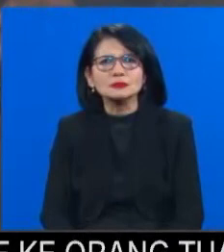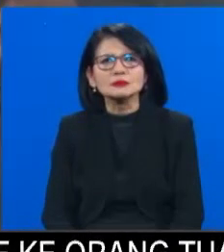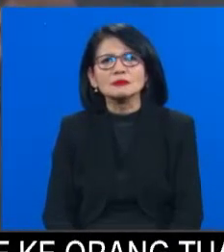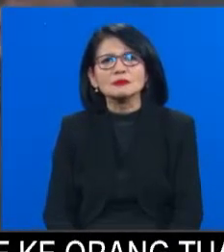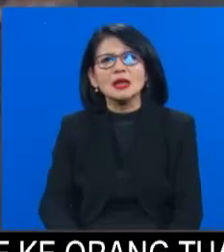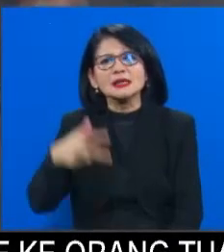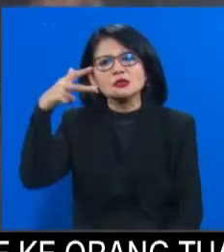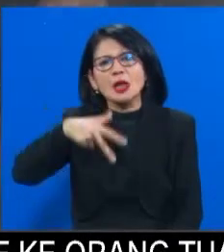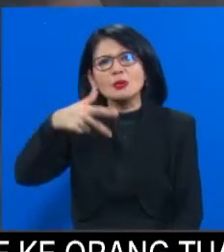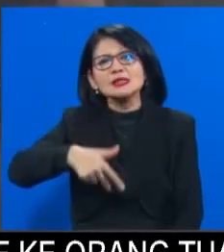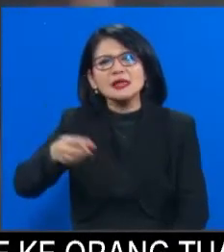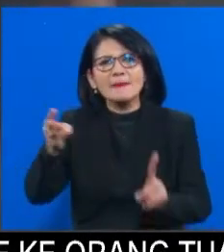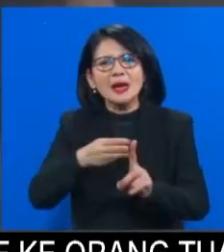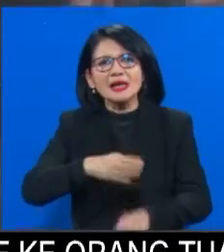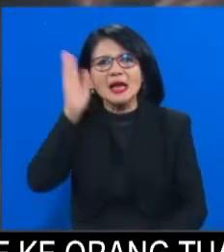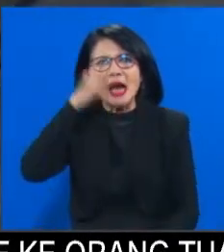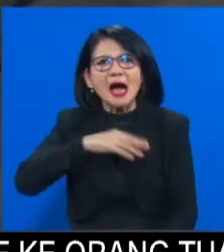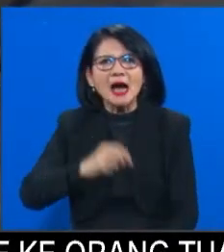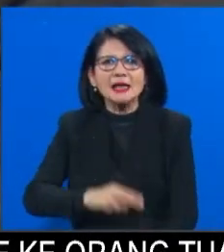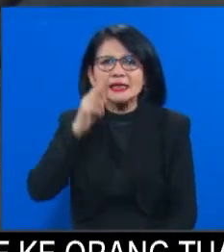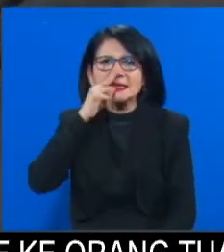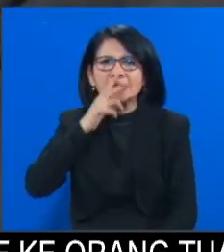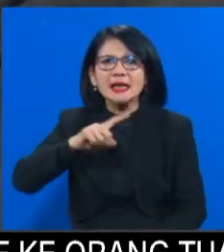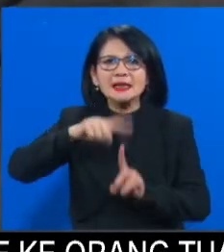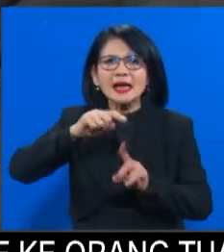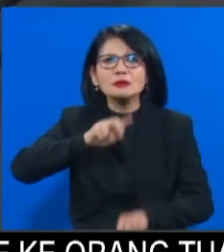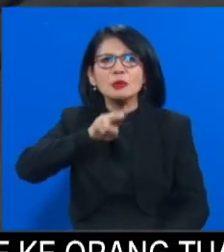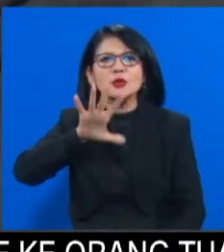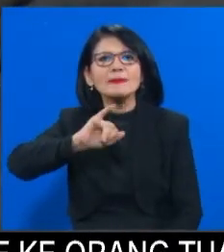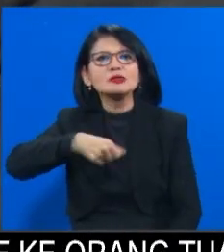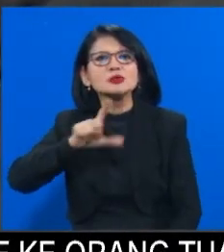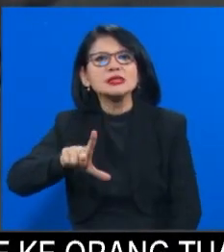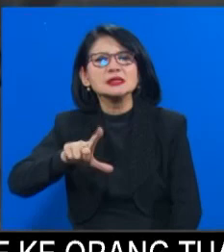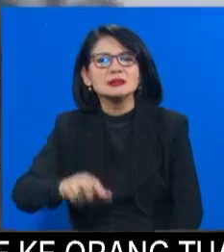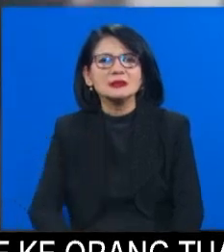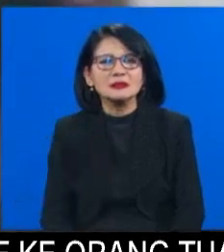Polewali Mandar, Sulawesi Barat, Senin 25 Juli lalu.